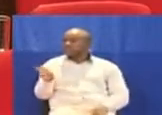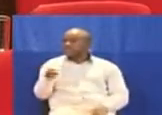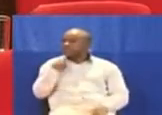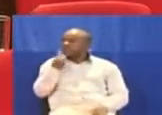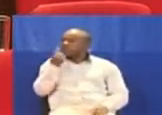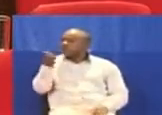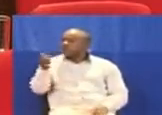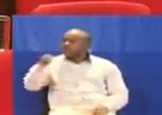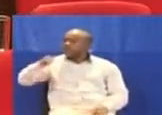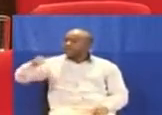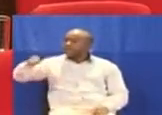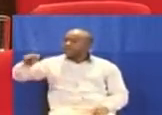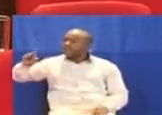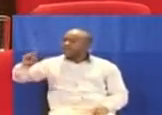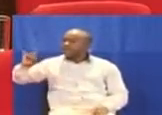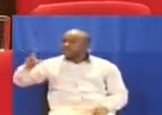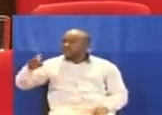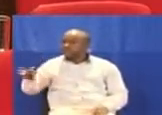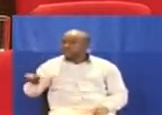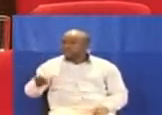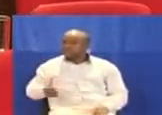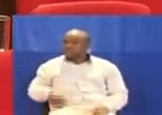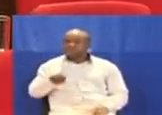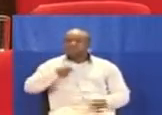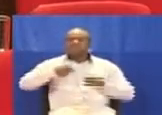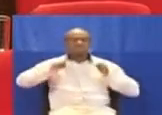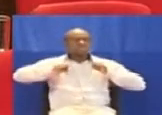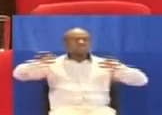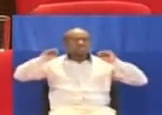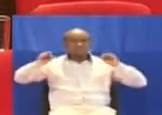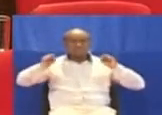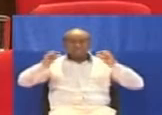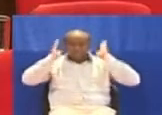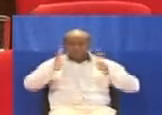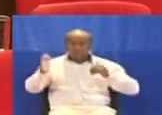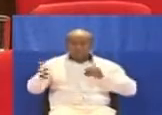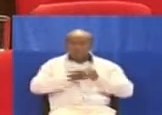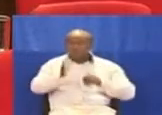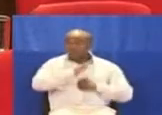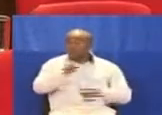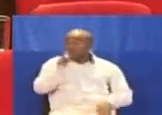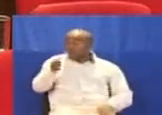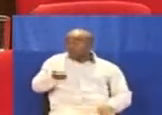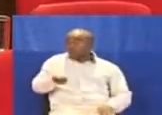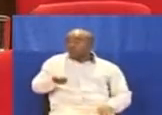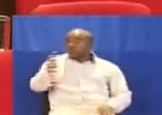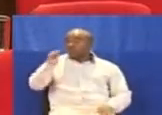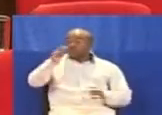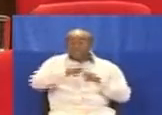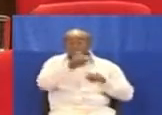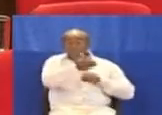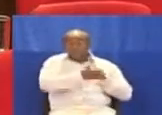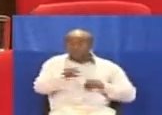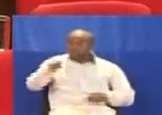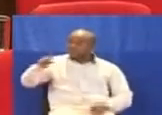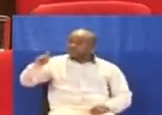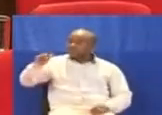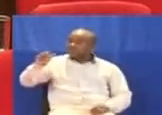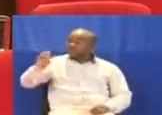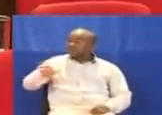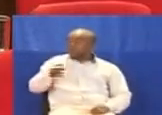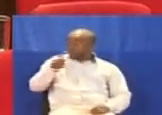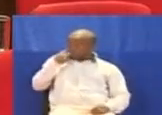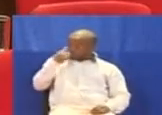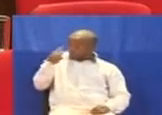mmasi, we mnakuwa viherehere kushangilia bunge lisifungwe. Tena wewe ndio ulikuwa unakaa na Ndasa pale, wewe ngoja tuone."